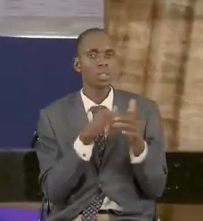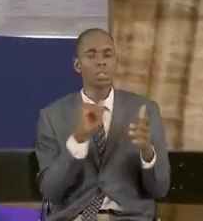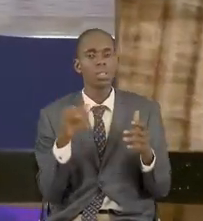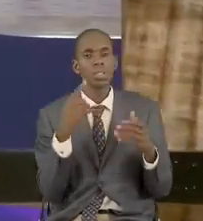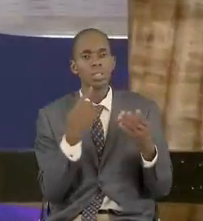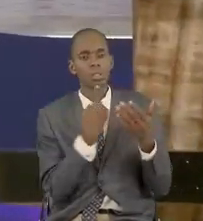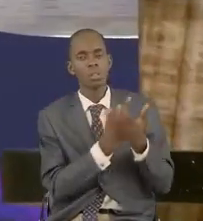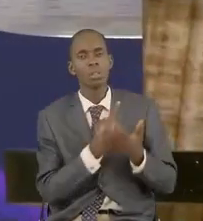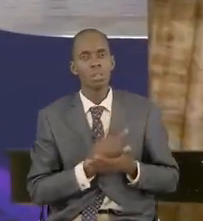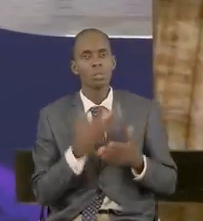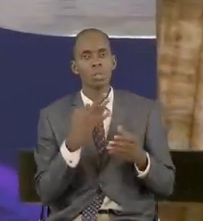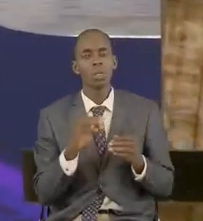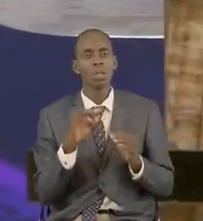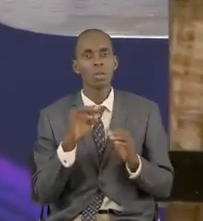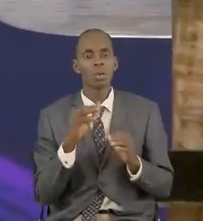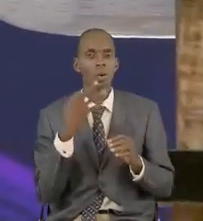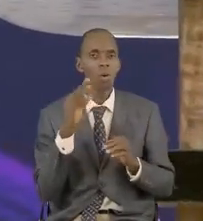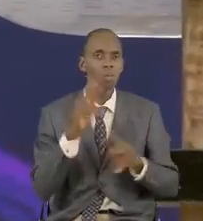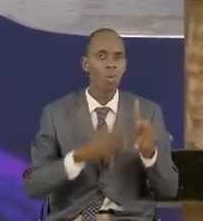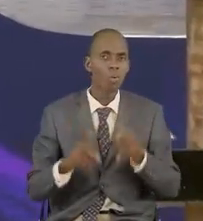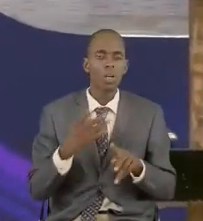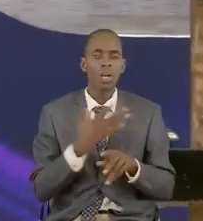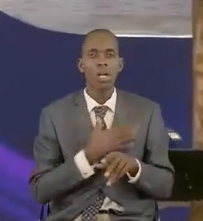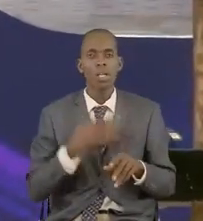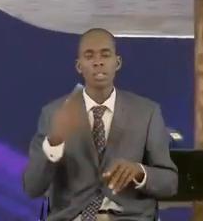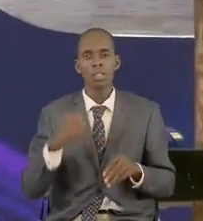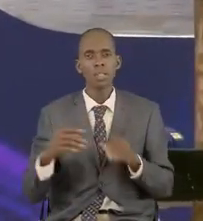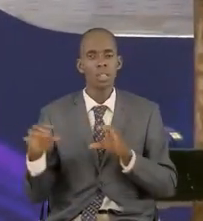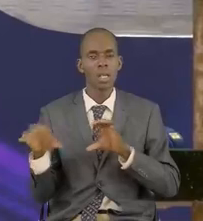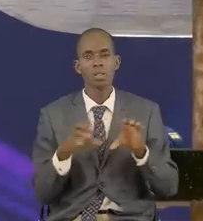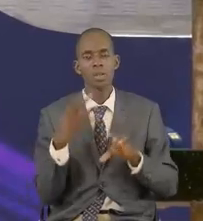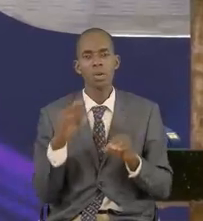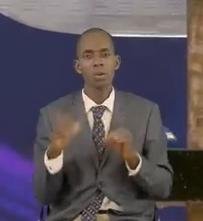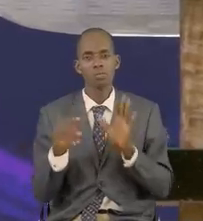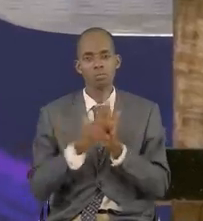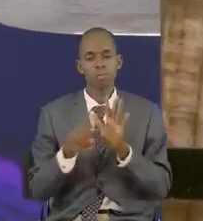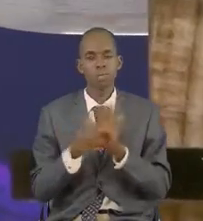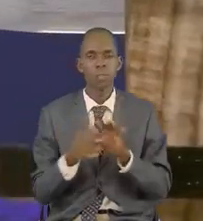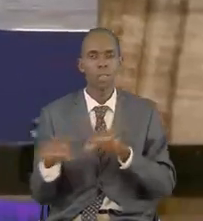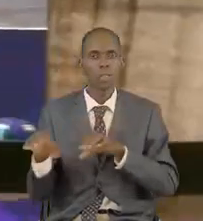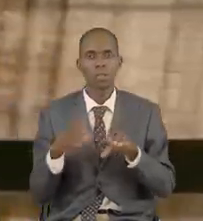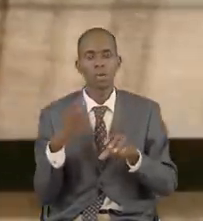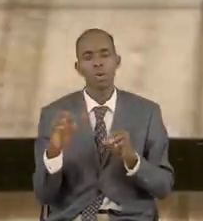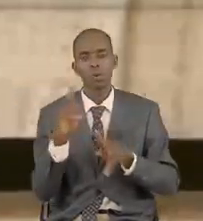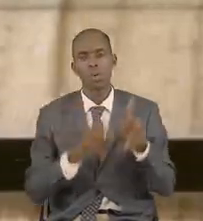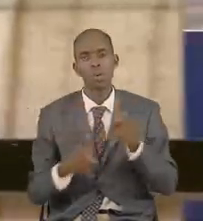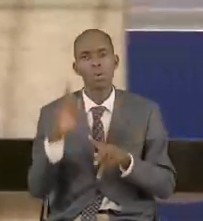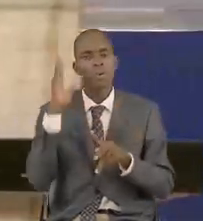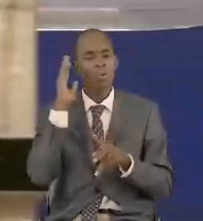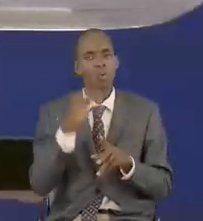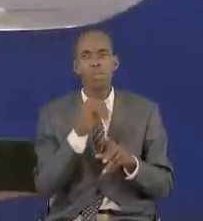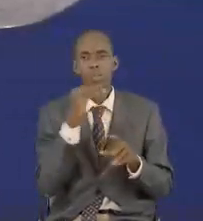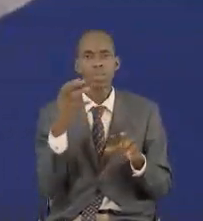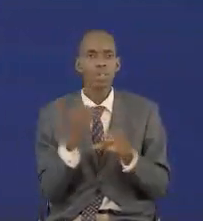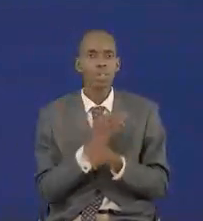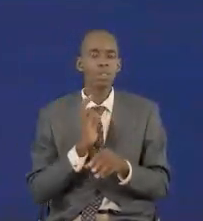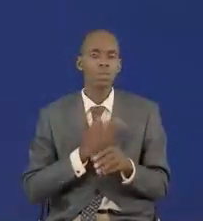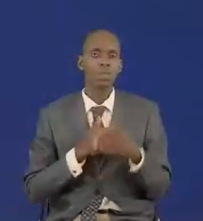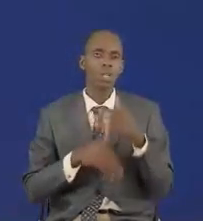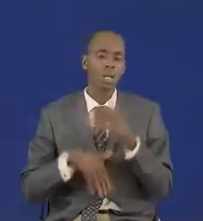des hommes la réaction des hommes les réactions négatives des hommes ne nous fasse pas fuir le